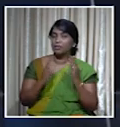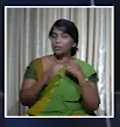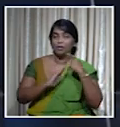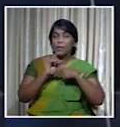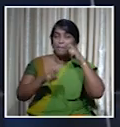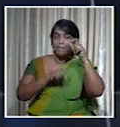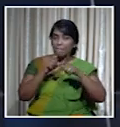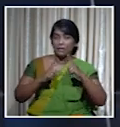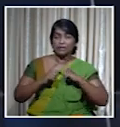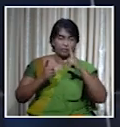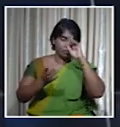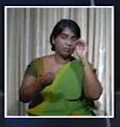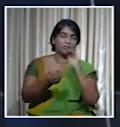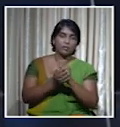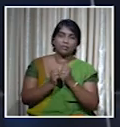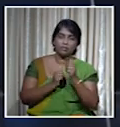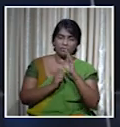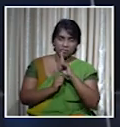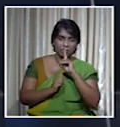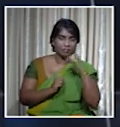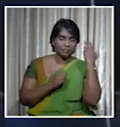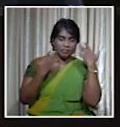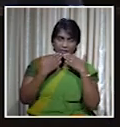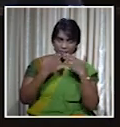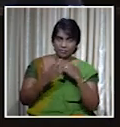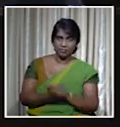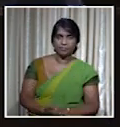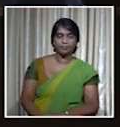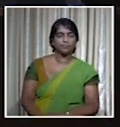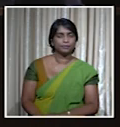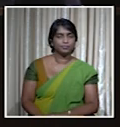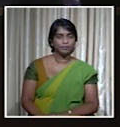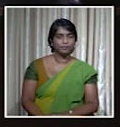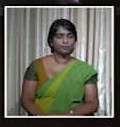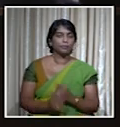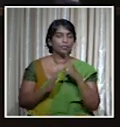වෙන්න රටේ ජනතාවගේ ජීවිත ආරක්ෂා කරන්න වහාම මැදිහත් වෙන්න කිමින් මානතර වෙනු. ස්තුතියි ඔබතුමාට.